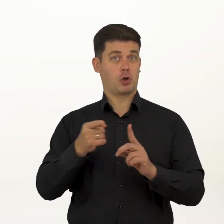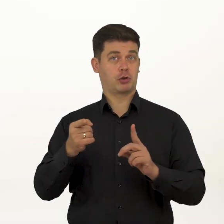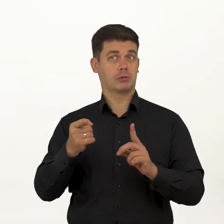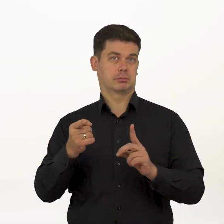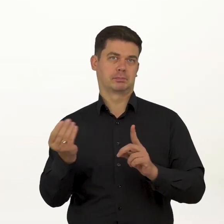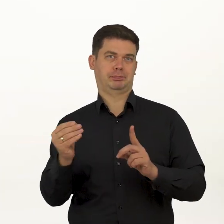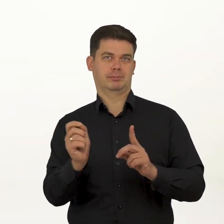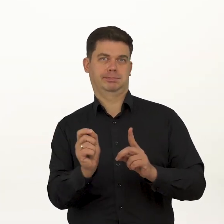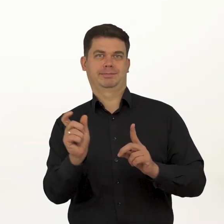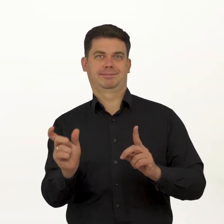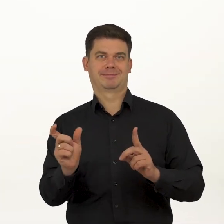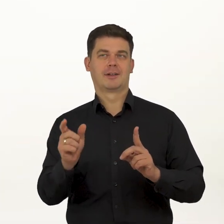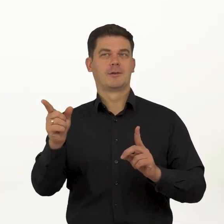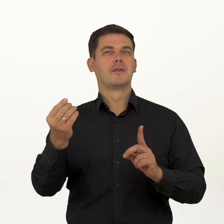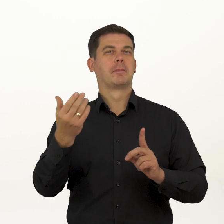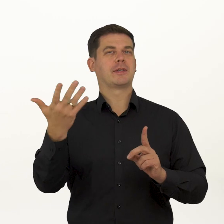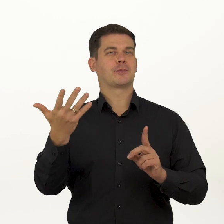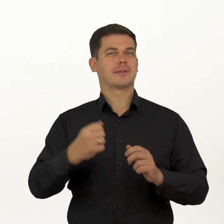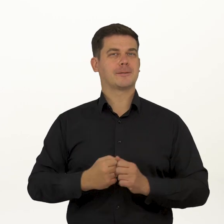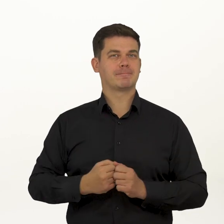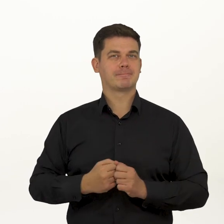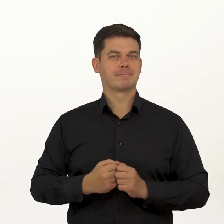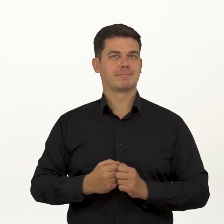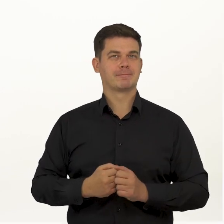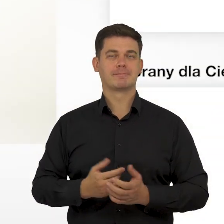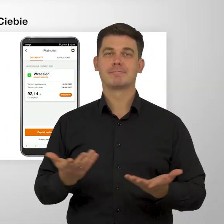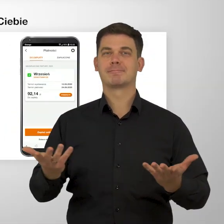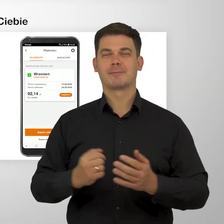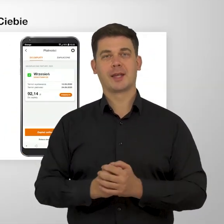Nasze konto powinno być już doładowane wybraną kwotą.